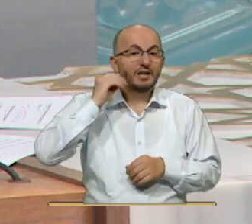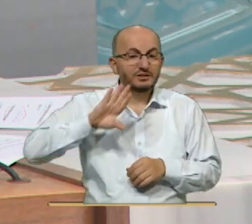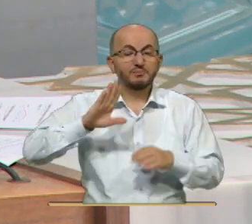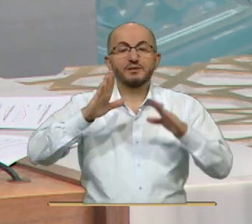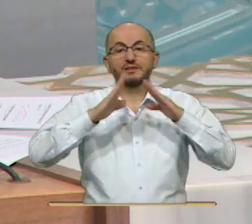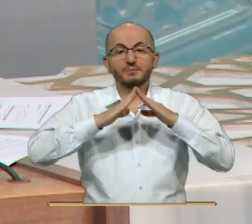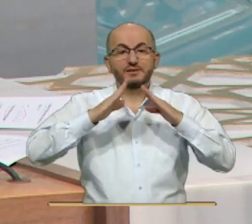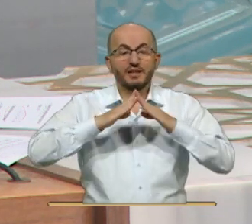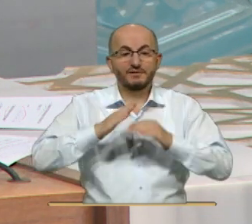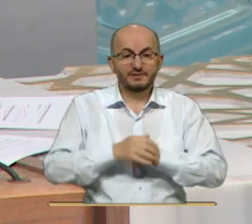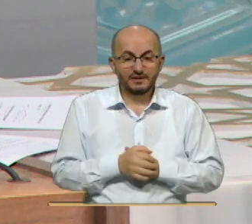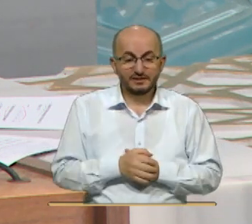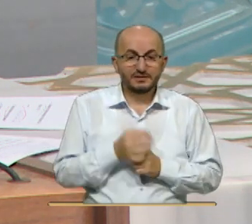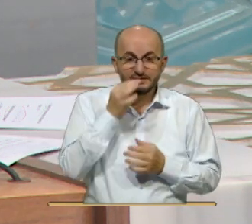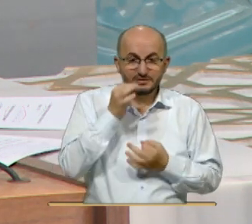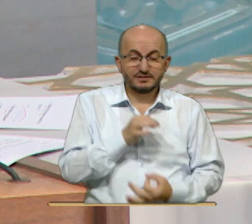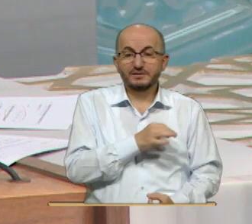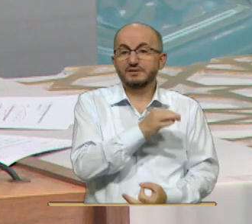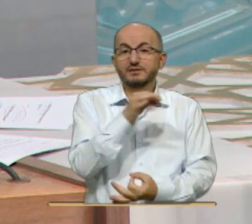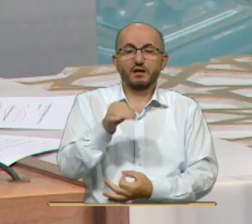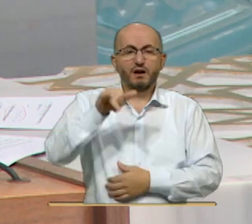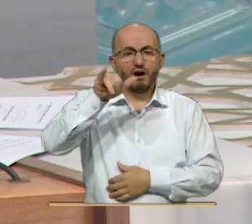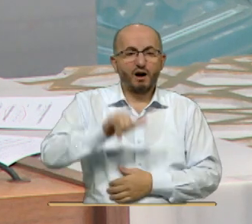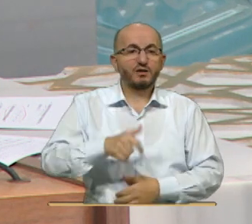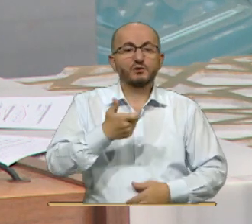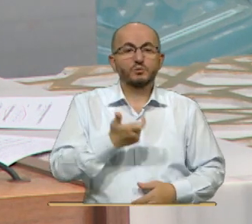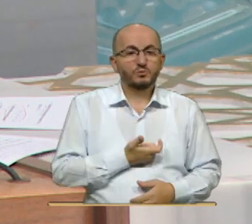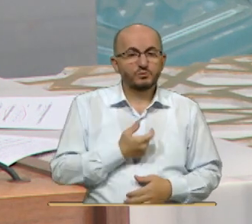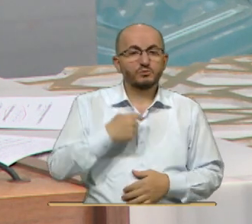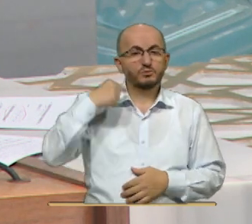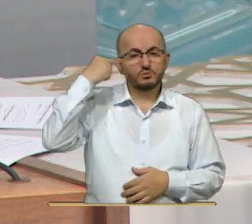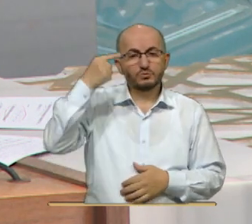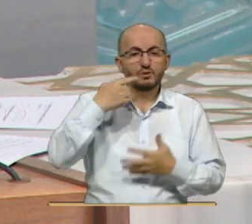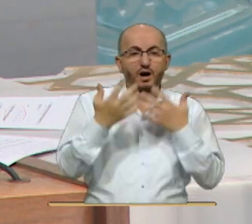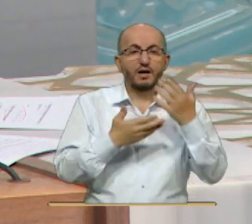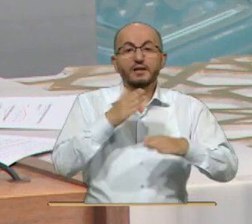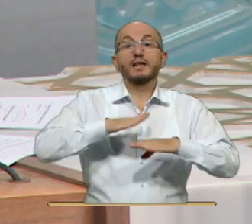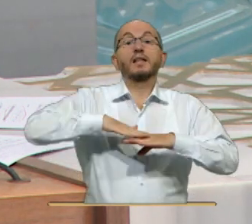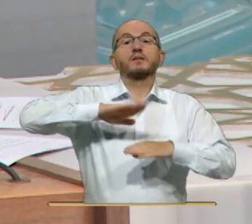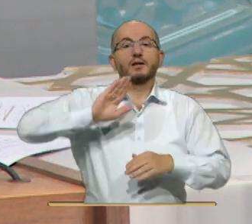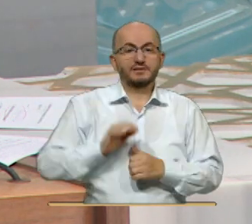bir evde insanlar hak hukuk şuuruyla hareket etmezler.